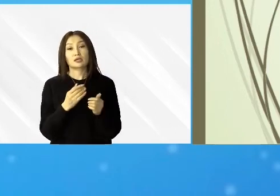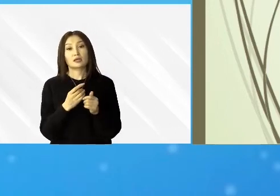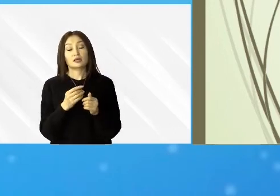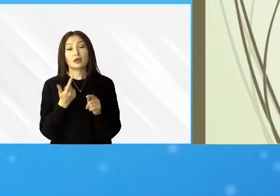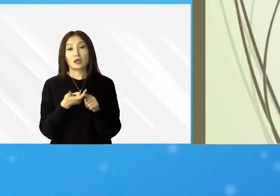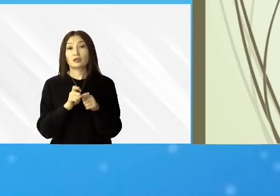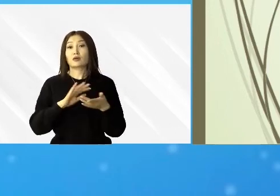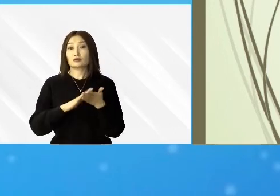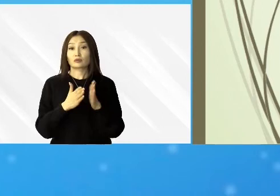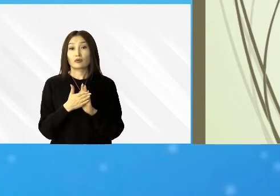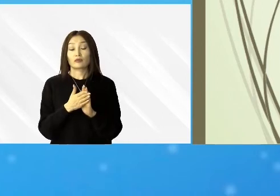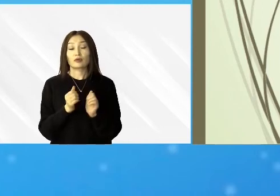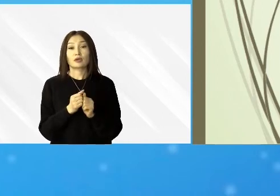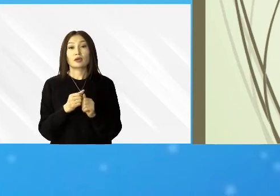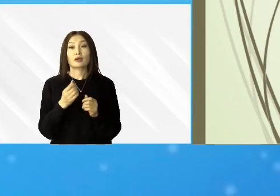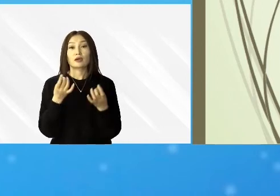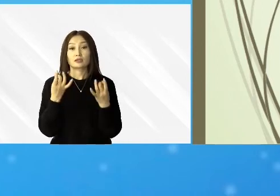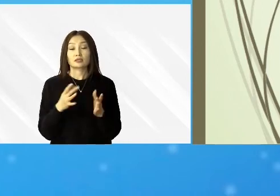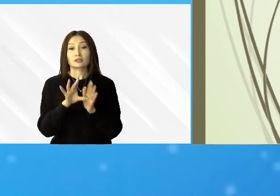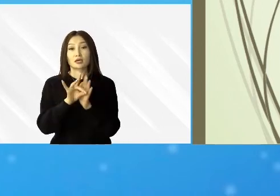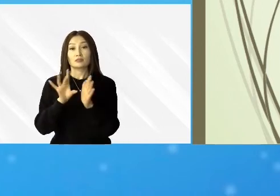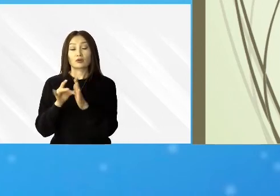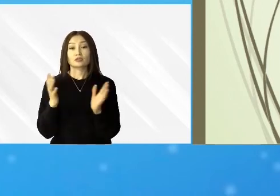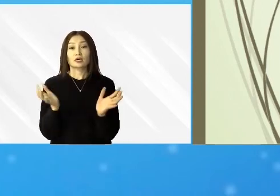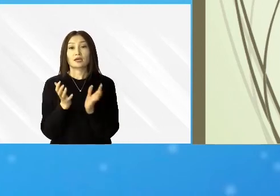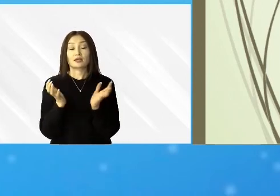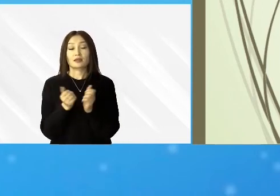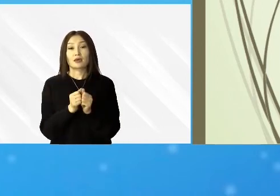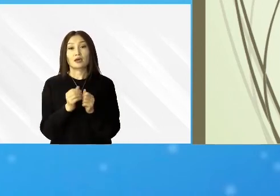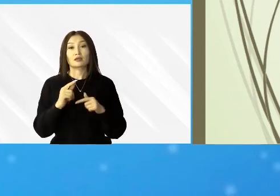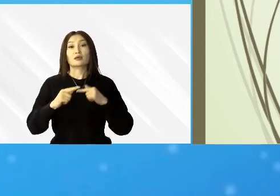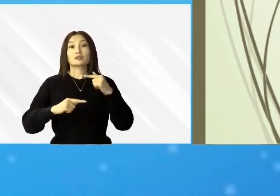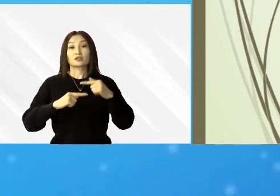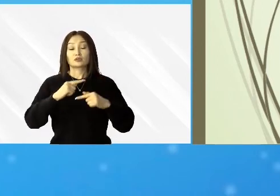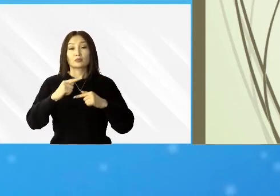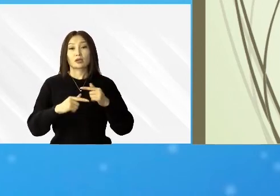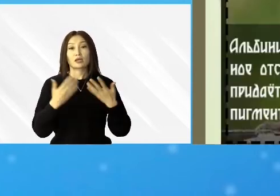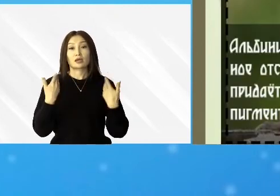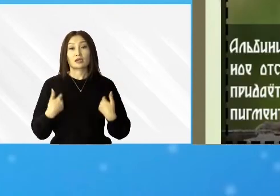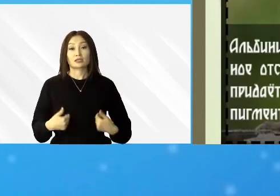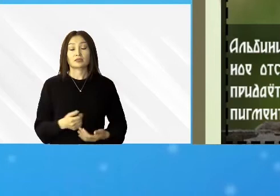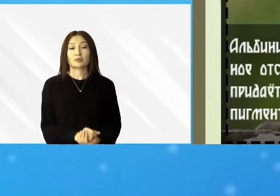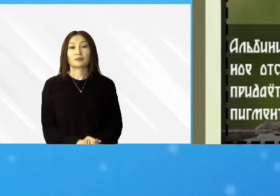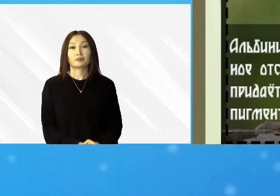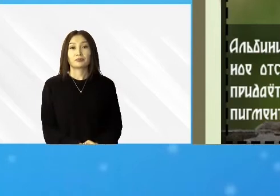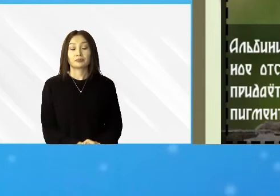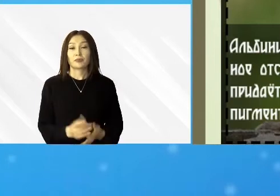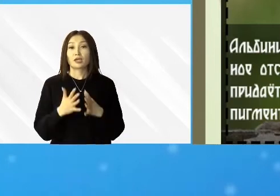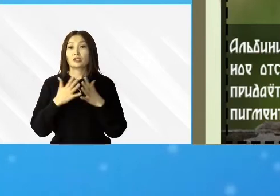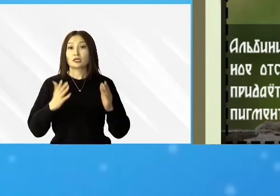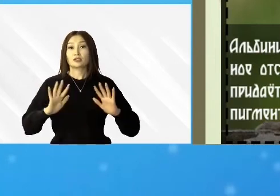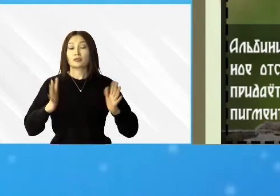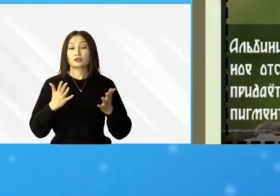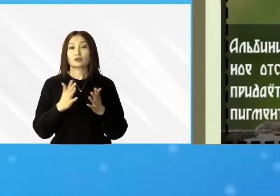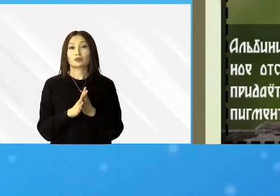данных условиях мутации, естественный отбор сохраняет в последующих поколениях организмов. Чаще